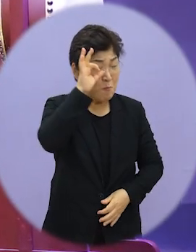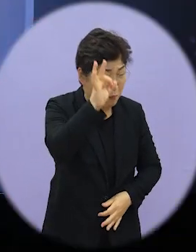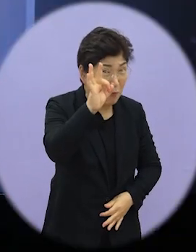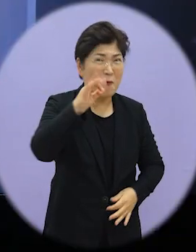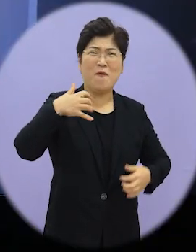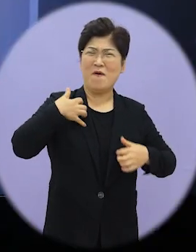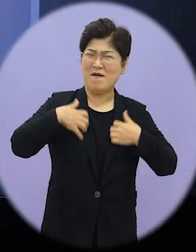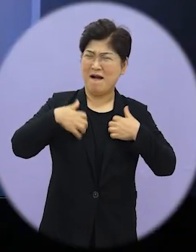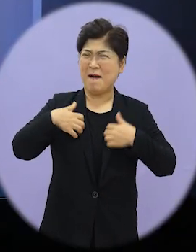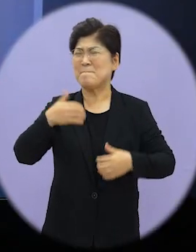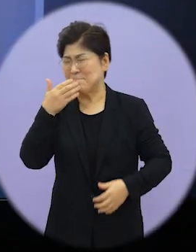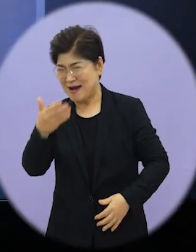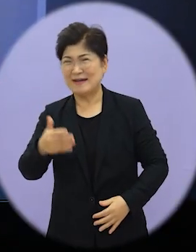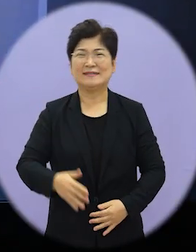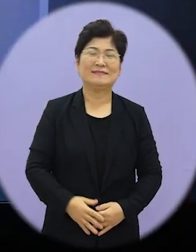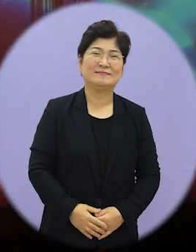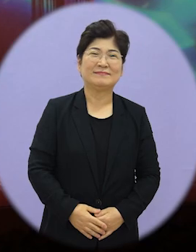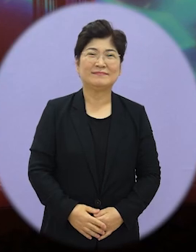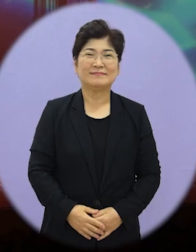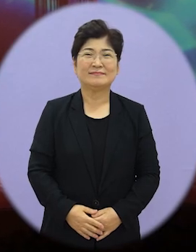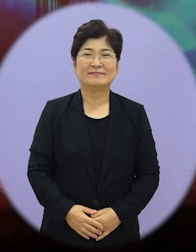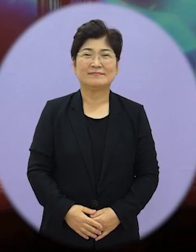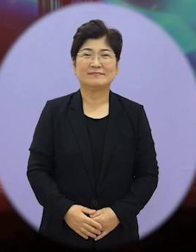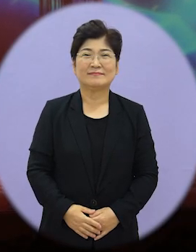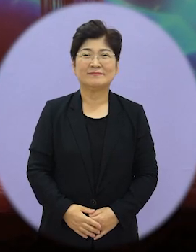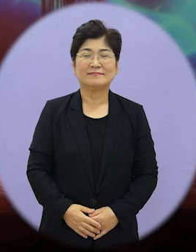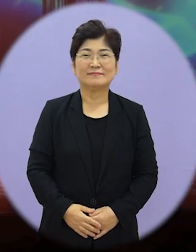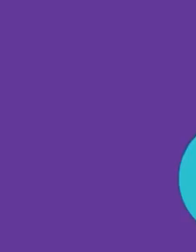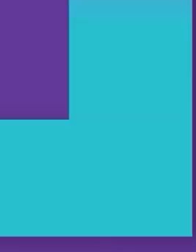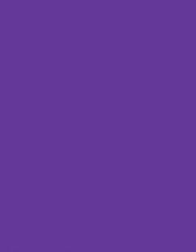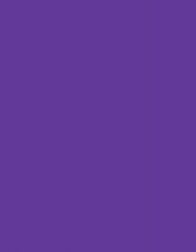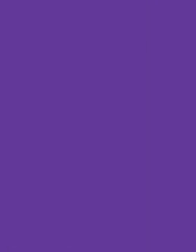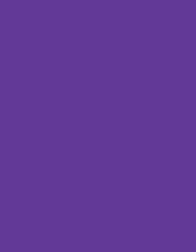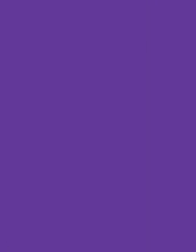공연, 태권 마샬아트 혼을 즐기실 수 있습니다.